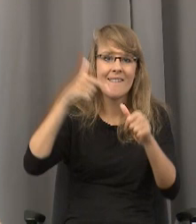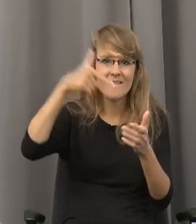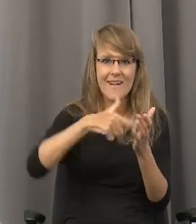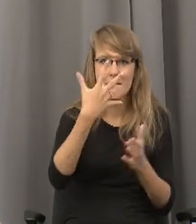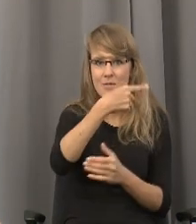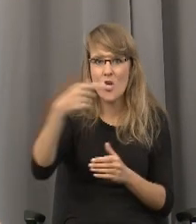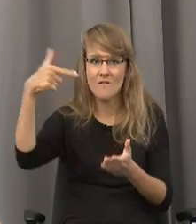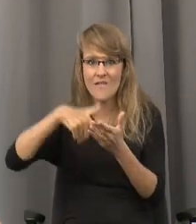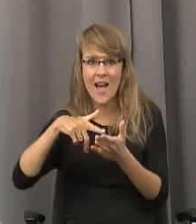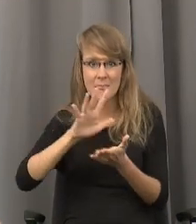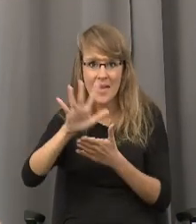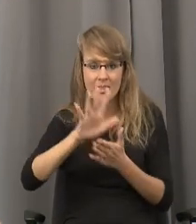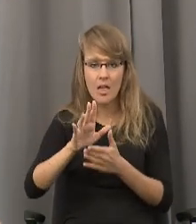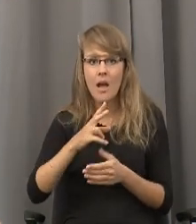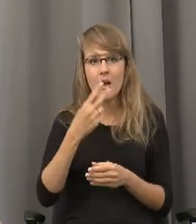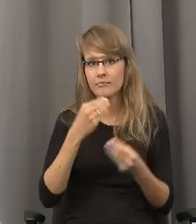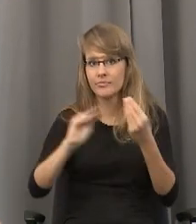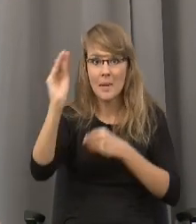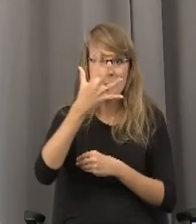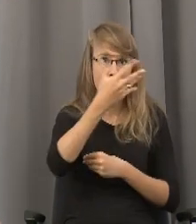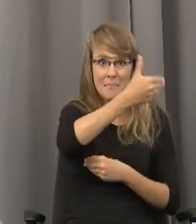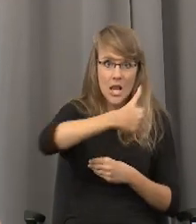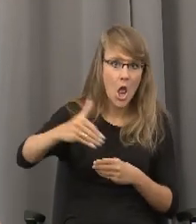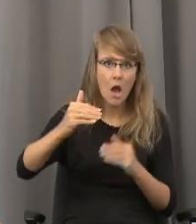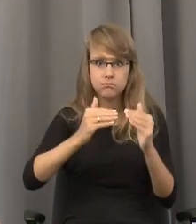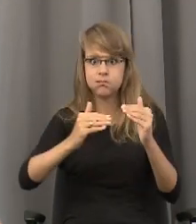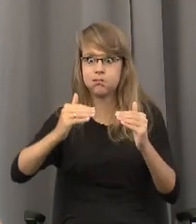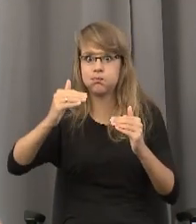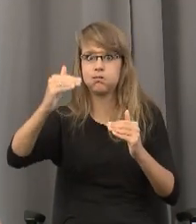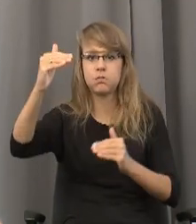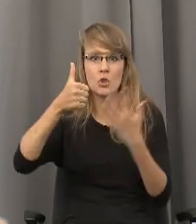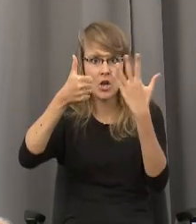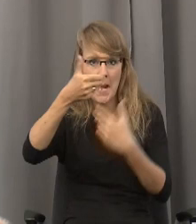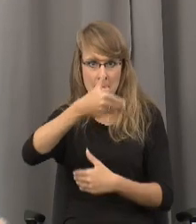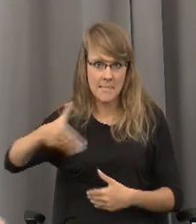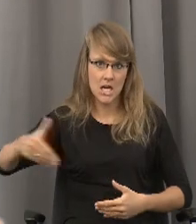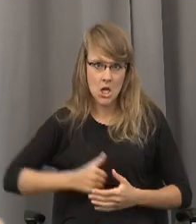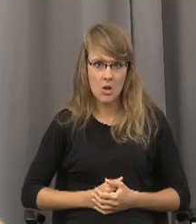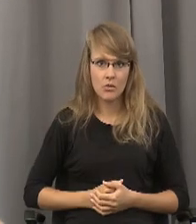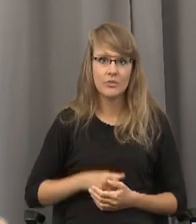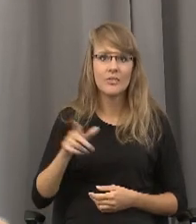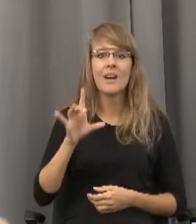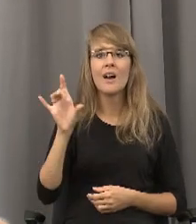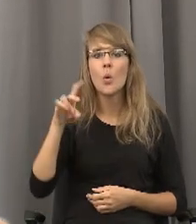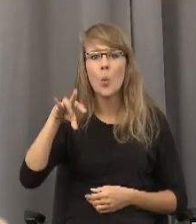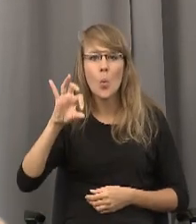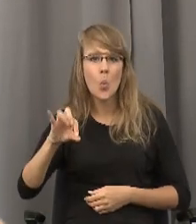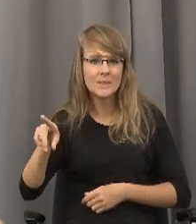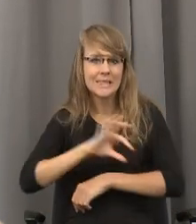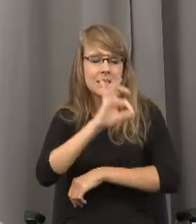2005-2015 wzrósł z 5 milionów do ponad 6 milionów. Według prognoz demograficznych GUS udział grupy